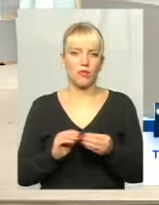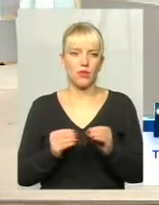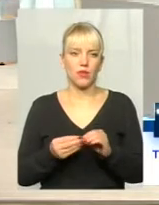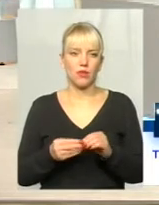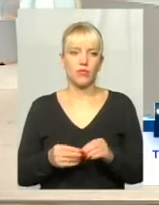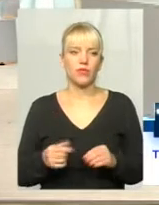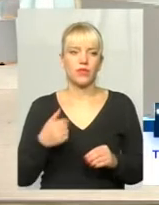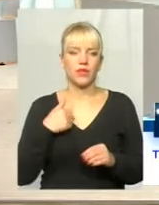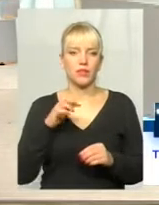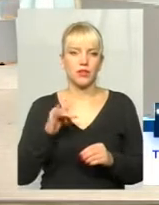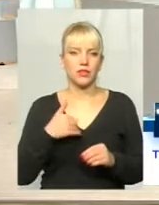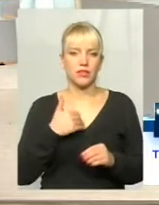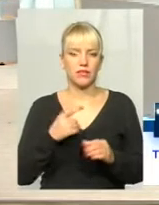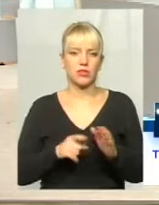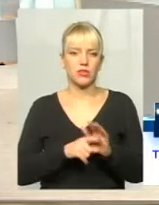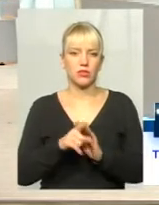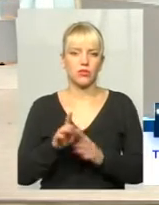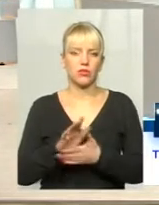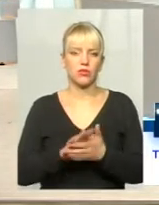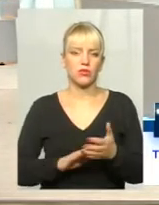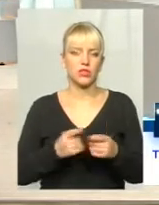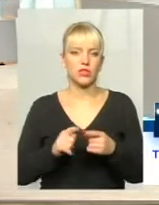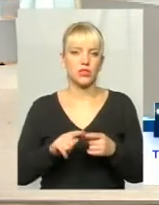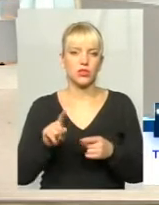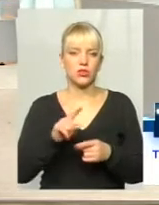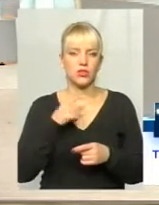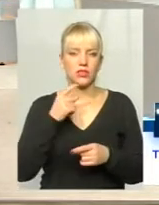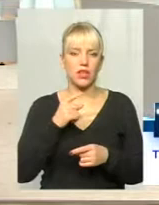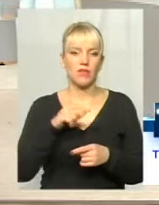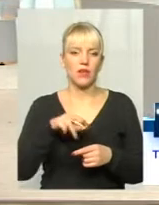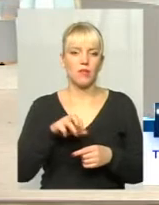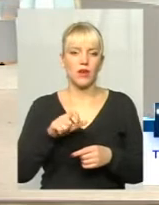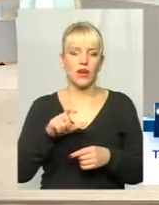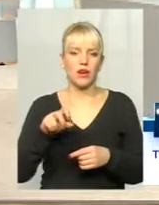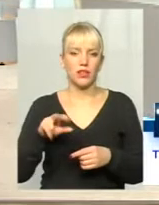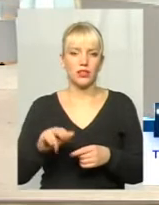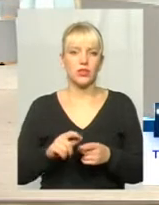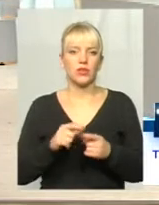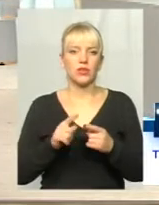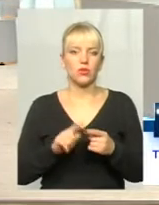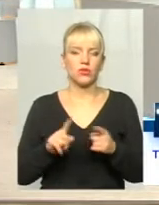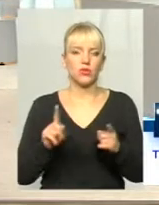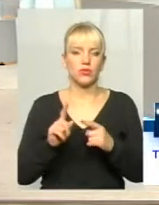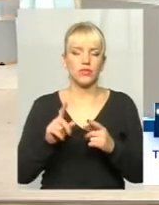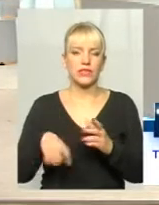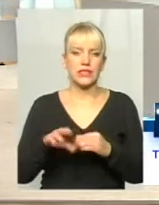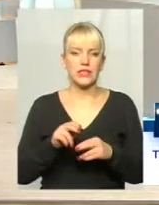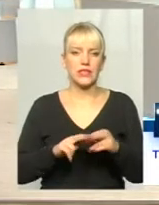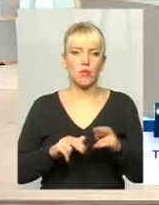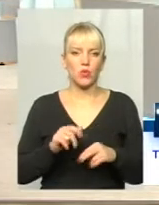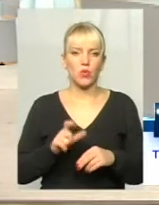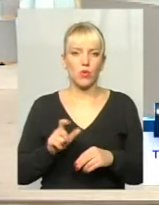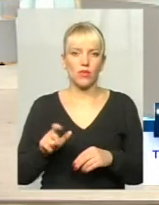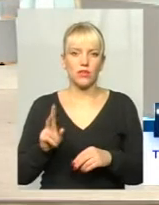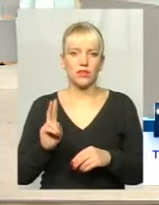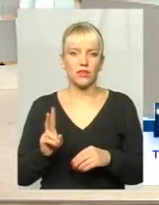Я хотів би спочатку продовжити те, що сказав Ін Михайлович. Всі забудовники, тобто ті замовники,